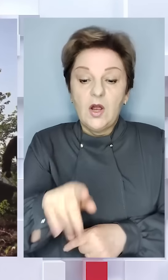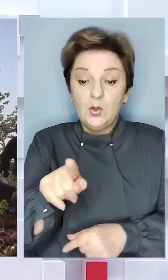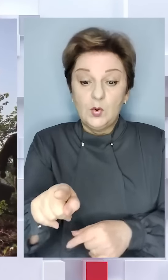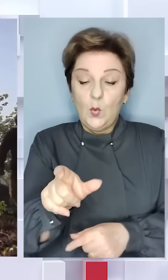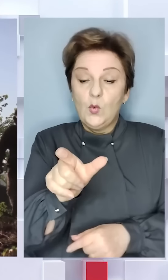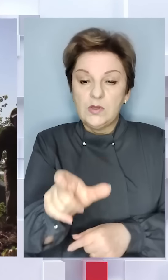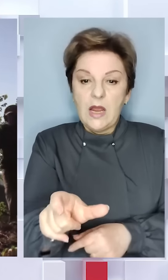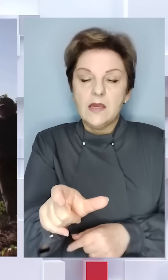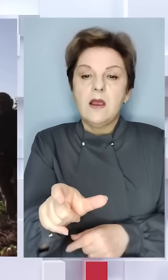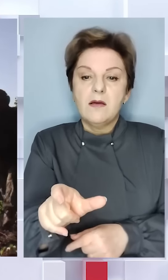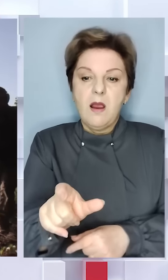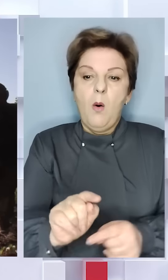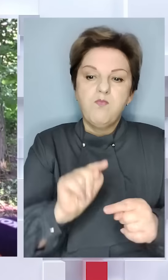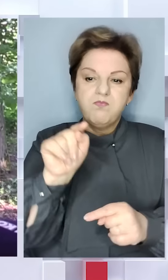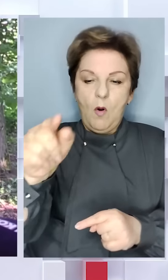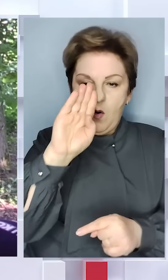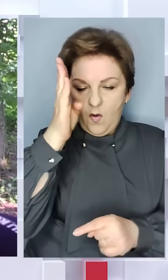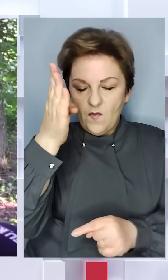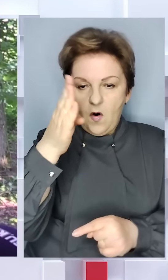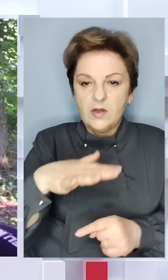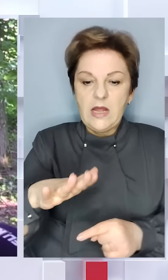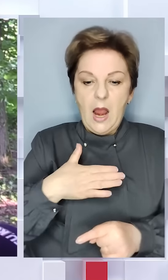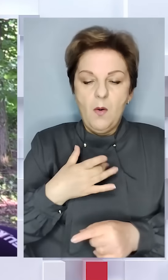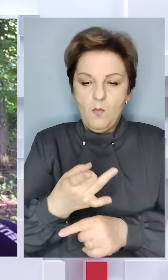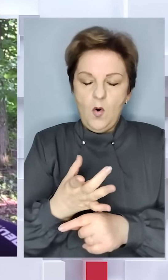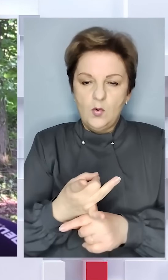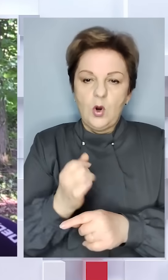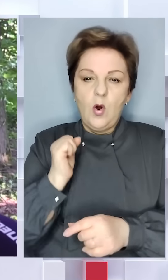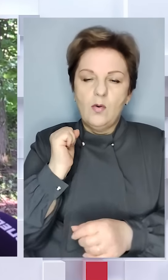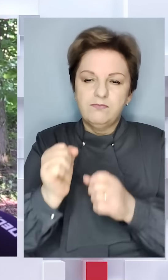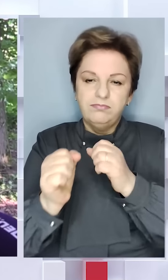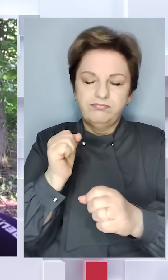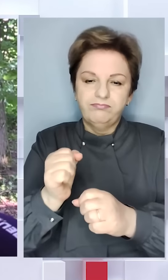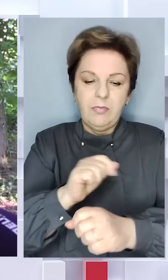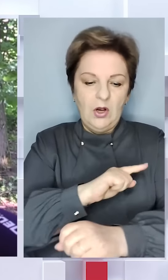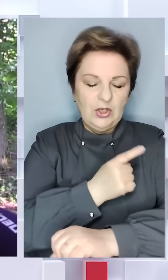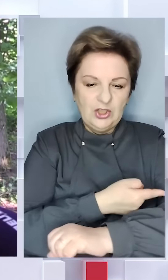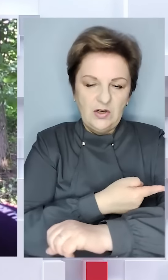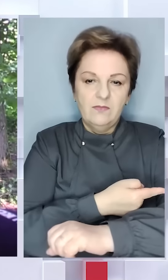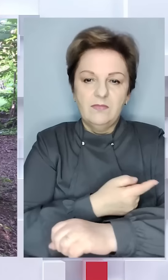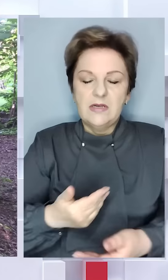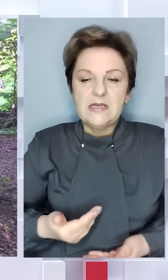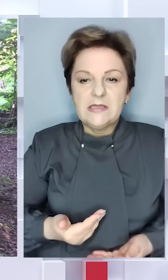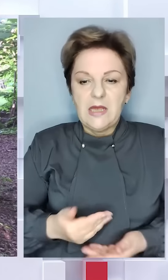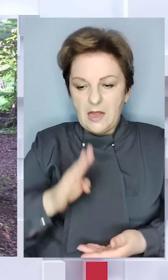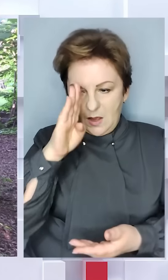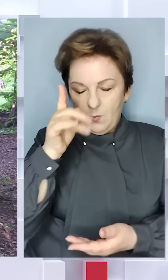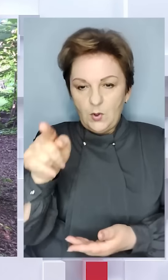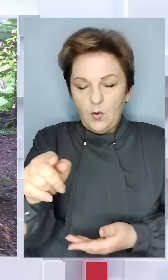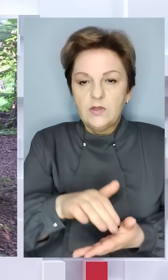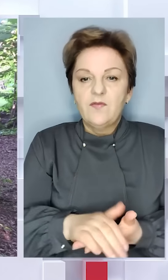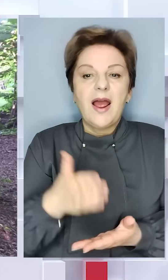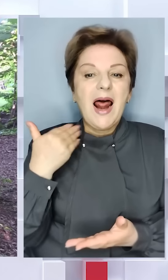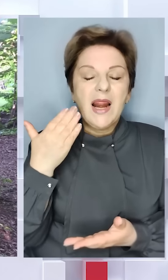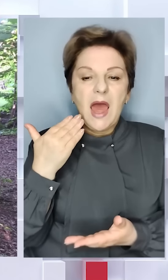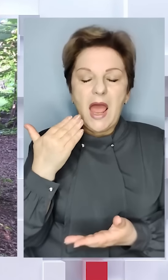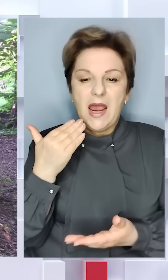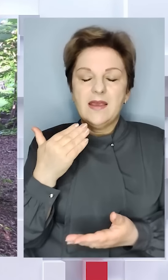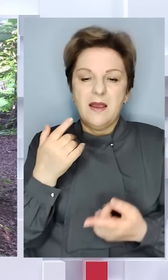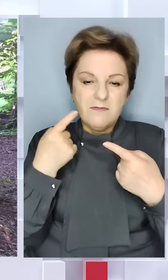переважно по ворожій території. Моя пушка працює по живій силі противника і легкобронірована.